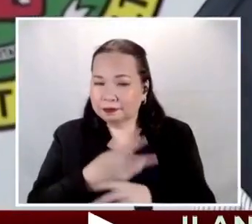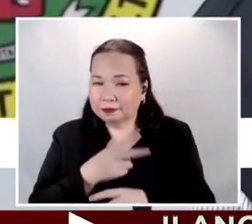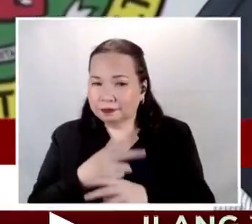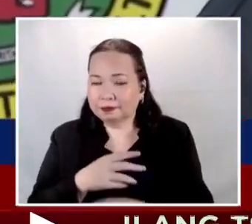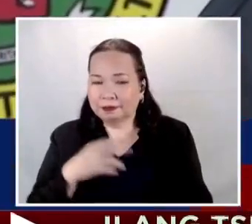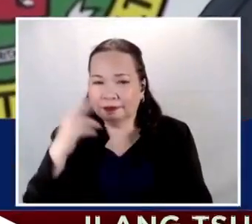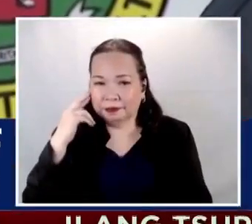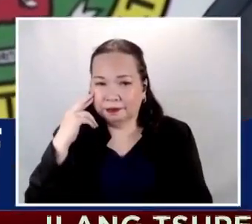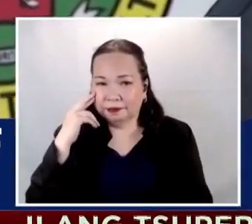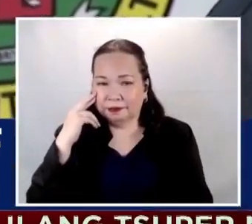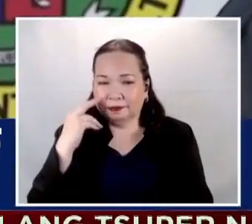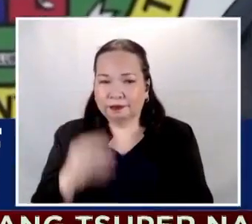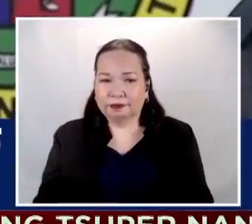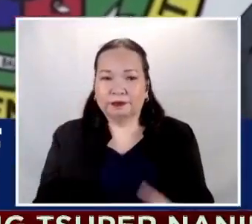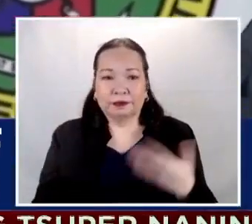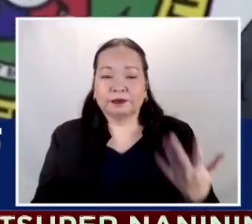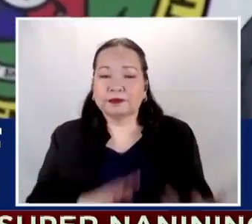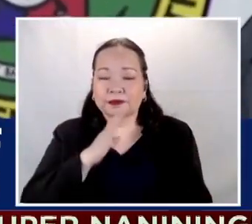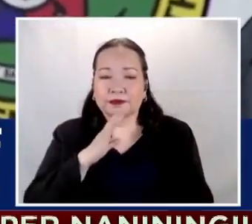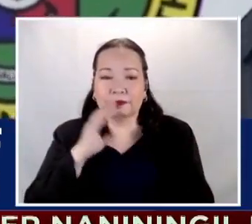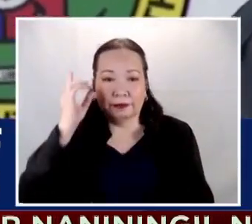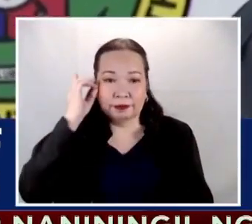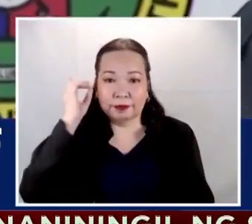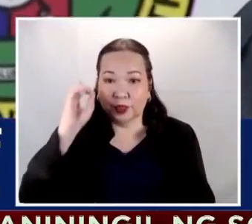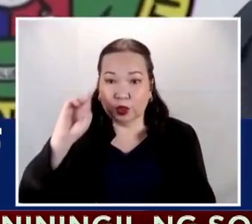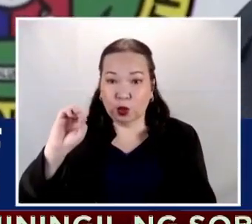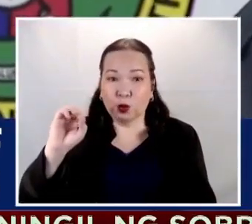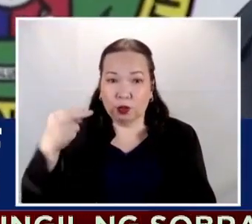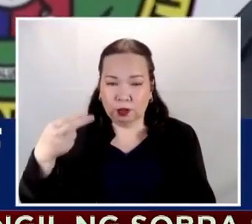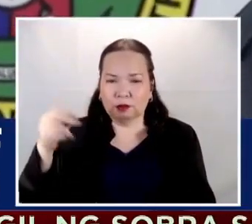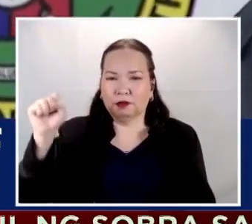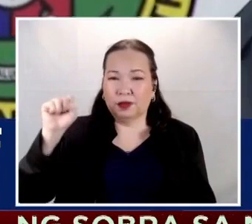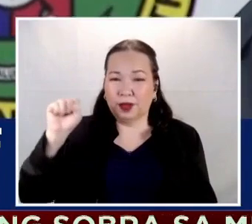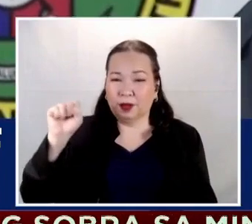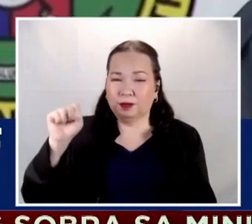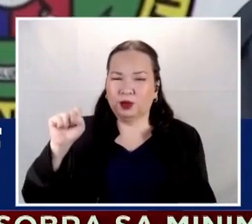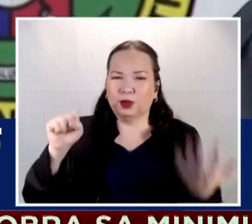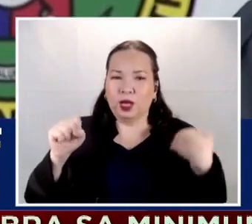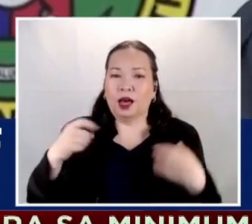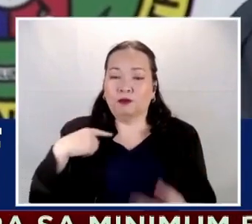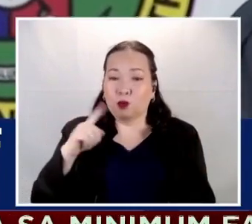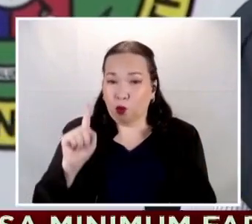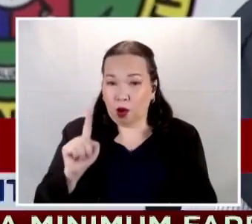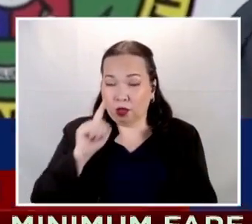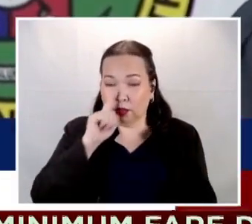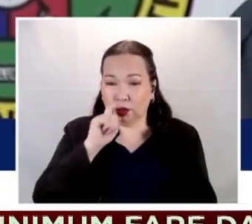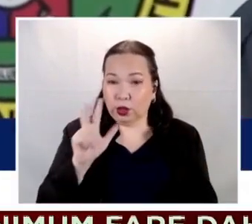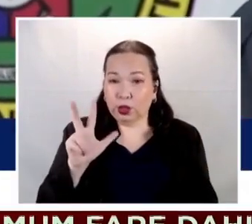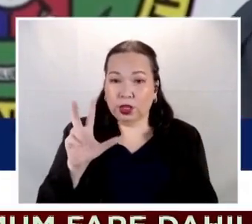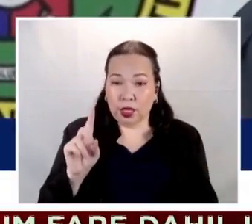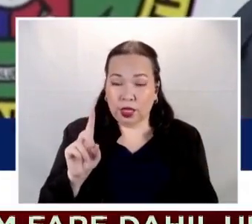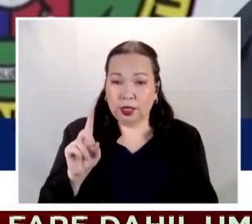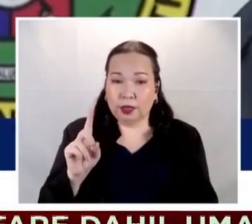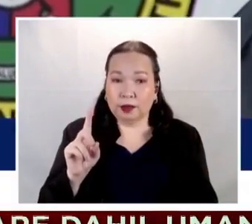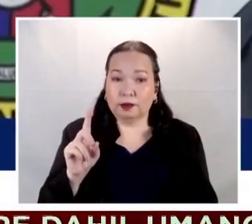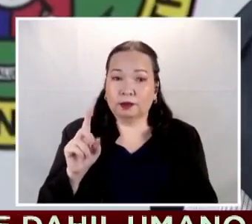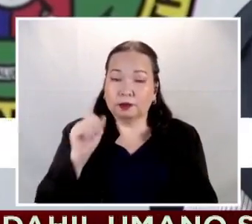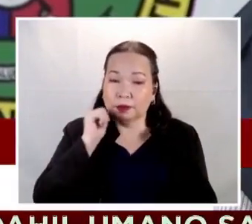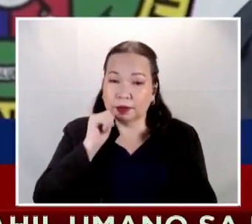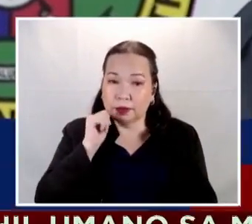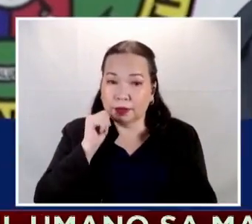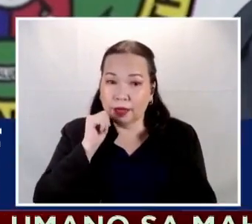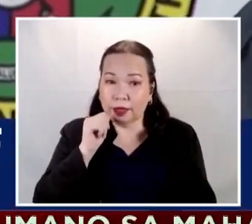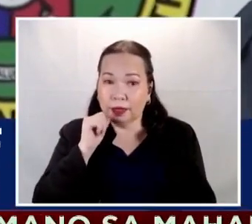the DOH is confirming that a 38-year-old female Chinese patient under investigation,